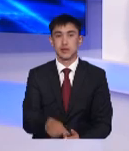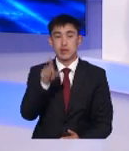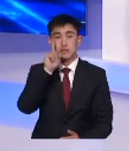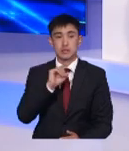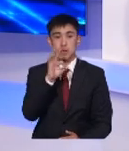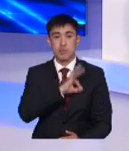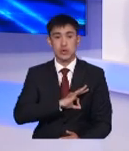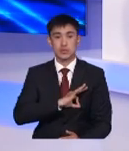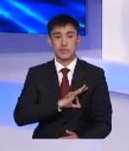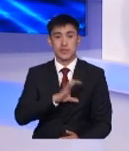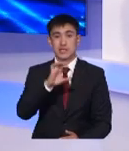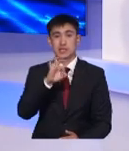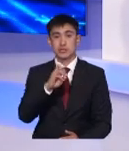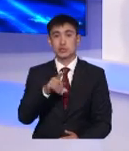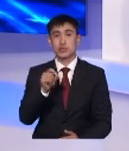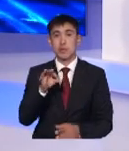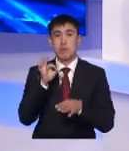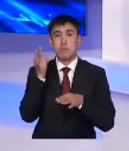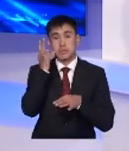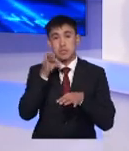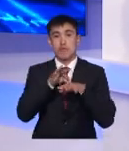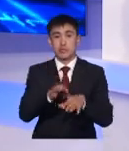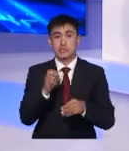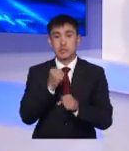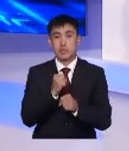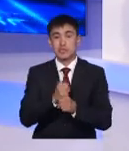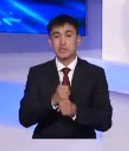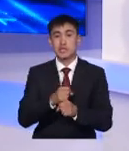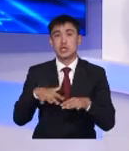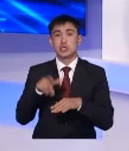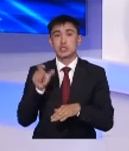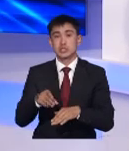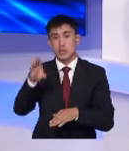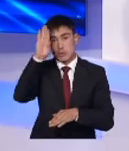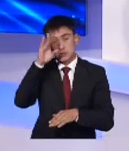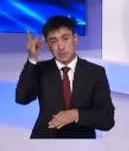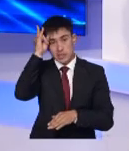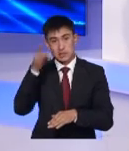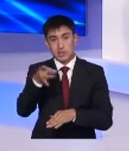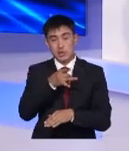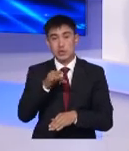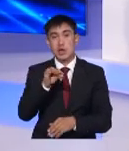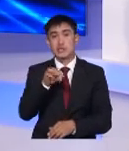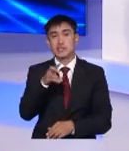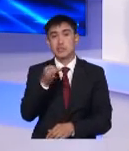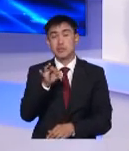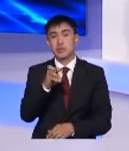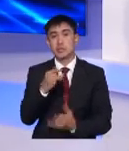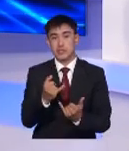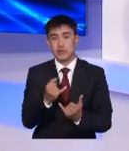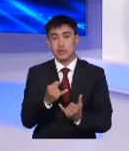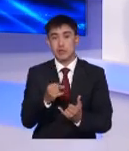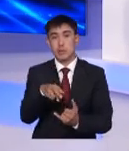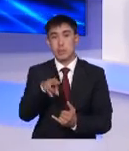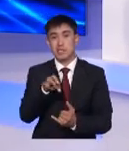Сладкая польза. Селекционным пчеловодством занимается житель Сарканского района Сергей Петенко. Сегодня на стационарной пасеке